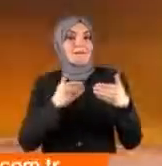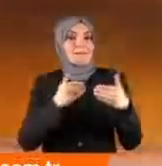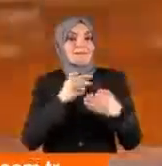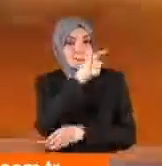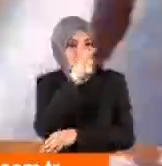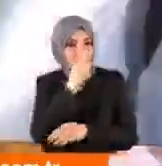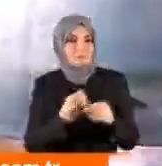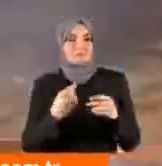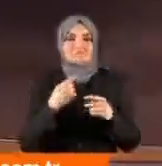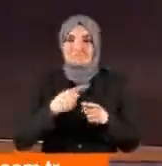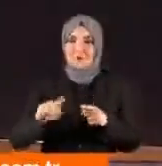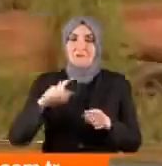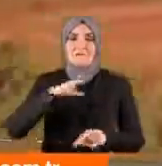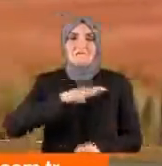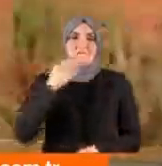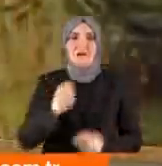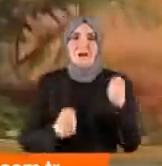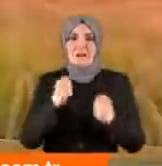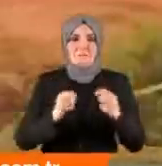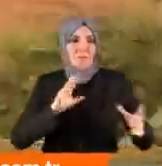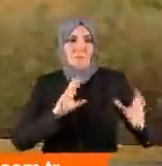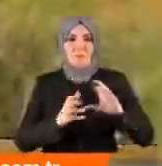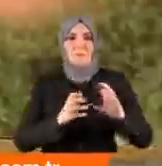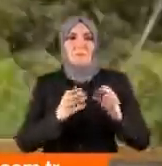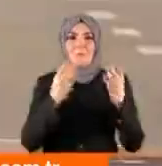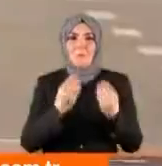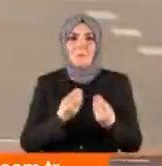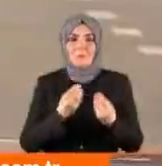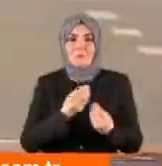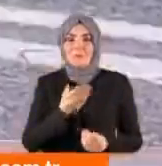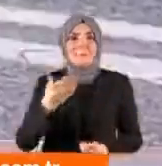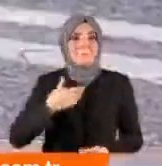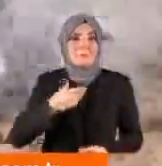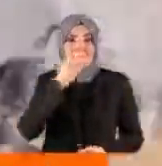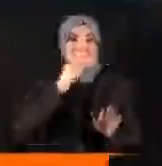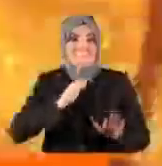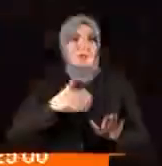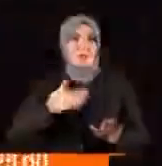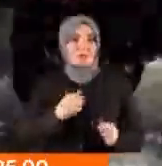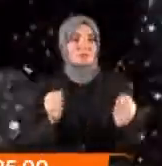parçalandığı o sahneler filmin meraklı bekleyenlerin heyecanlı haftada etti